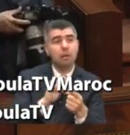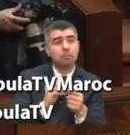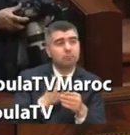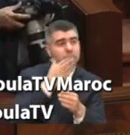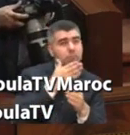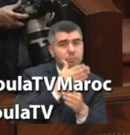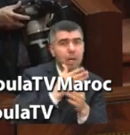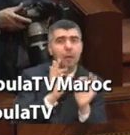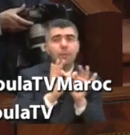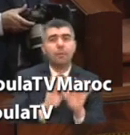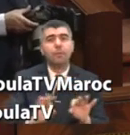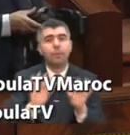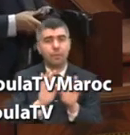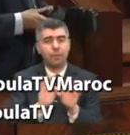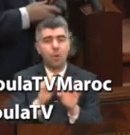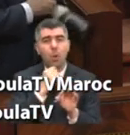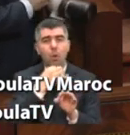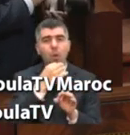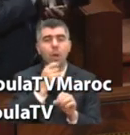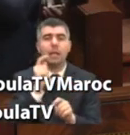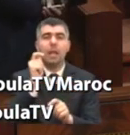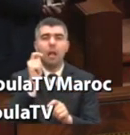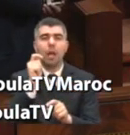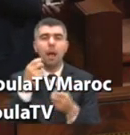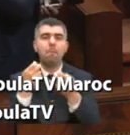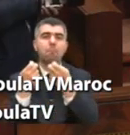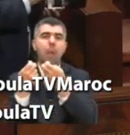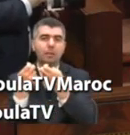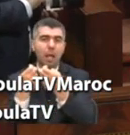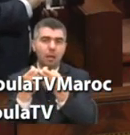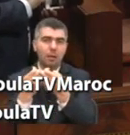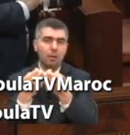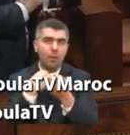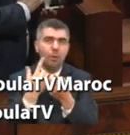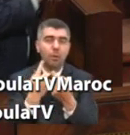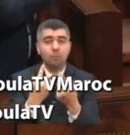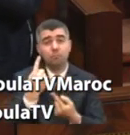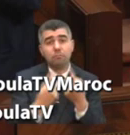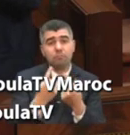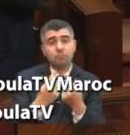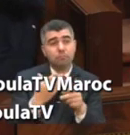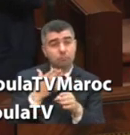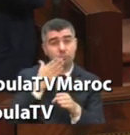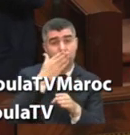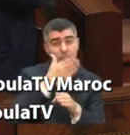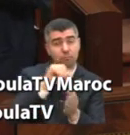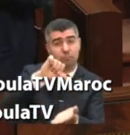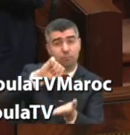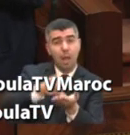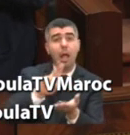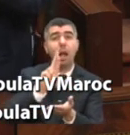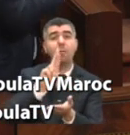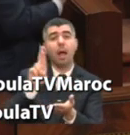هناك خصاص في التخصصات. سيد الوزير، طنجة على سبيل المثال الآن تحال عليها حالات، تقوم بإحالتها على المركز على مدينة